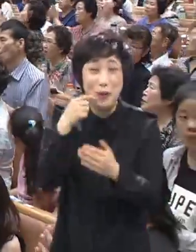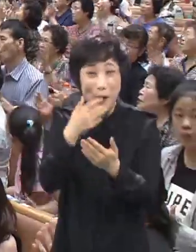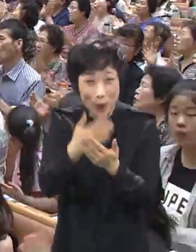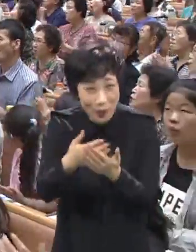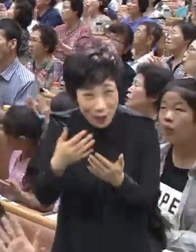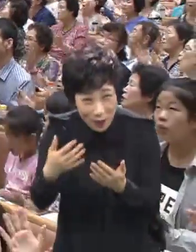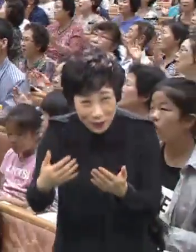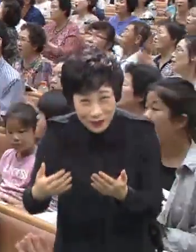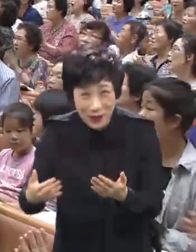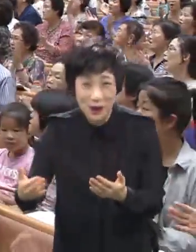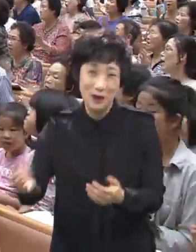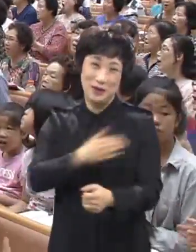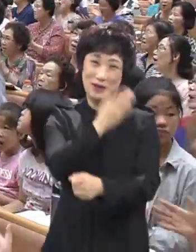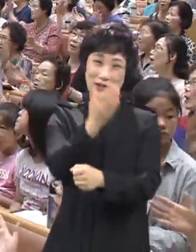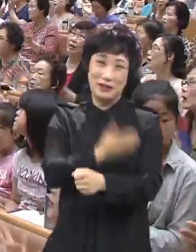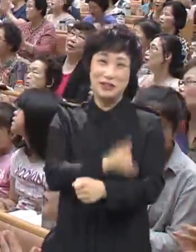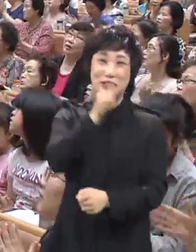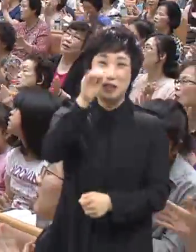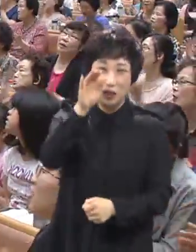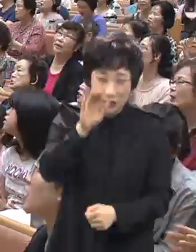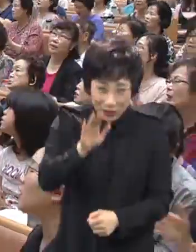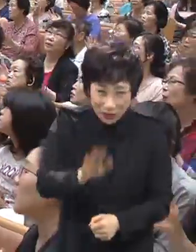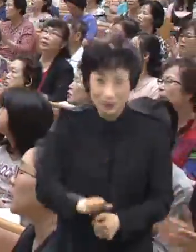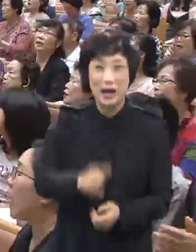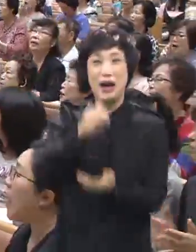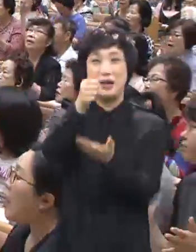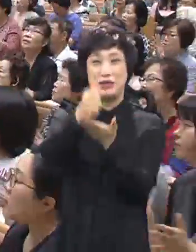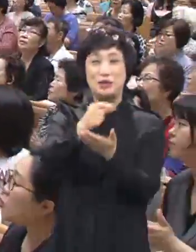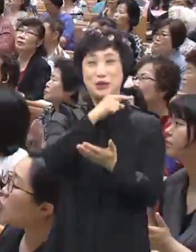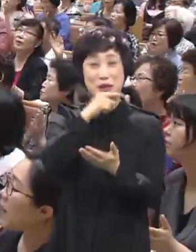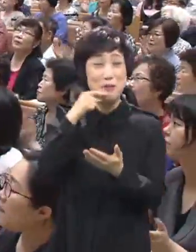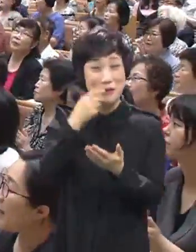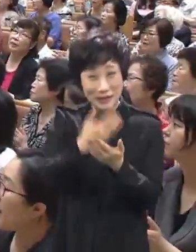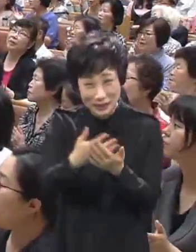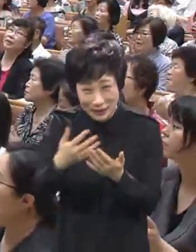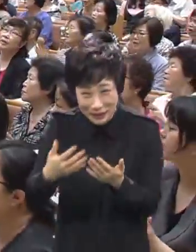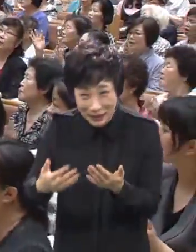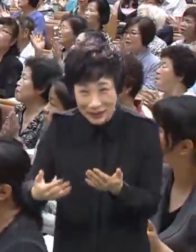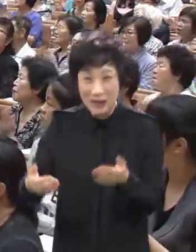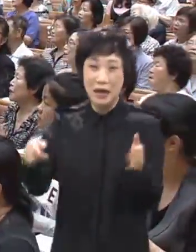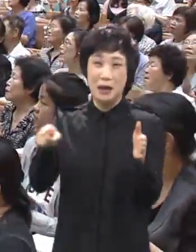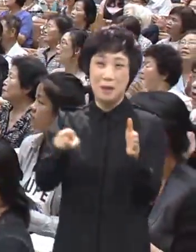주의 보혈 능력이로다. 주의 피